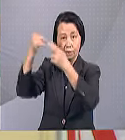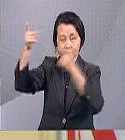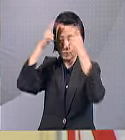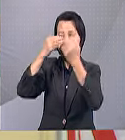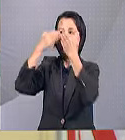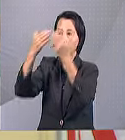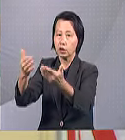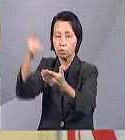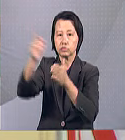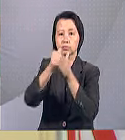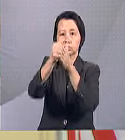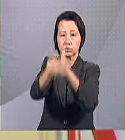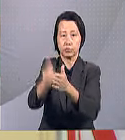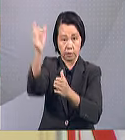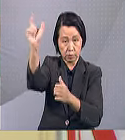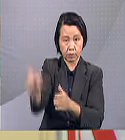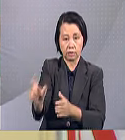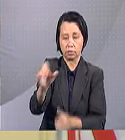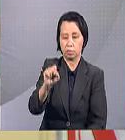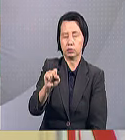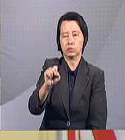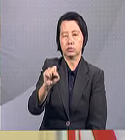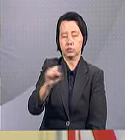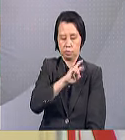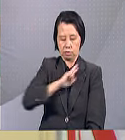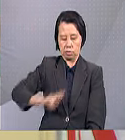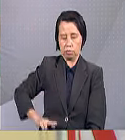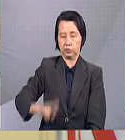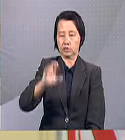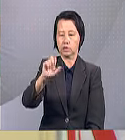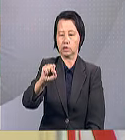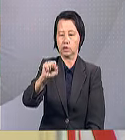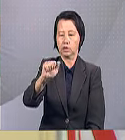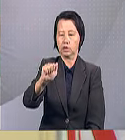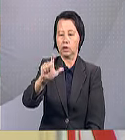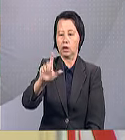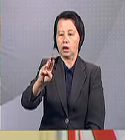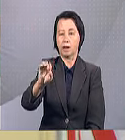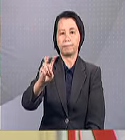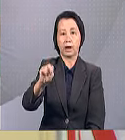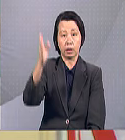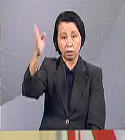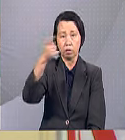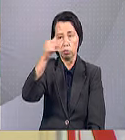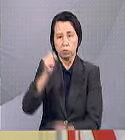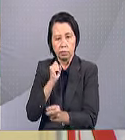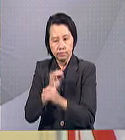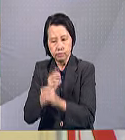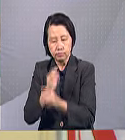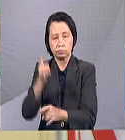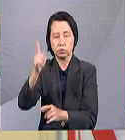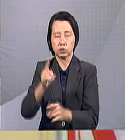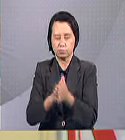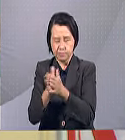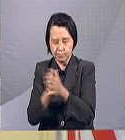kepimpinan Khadimul Haramain Asy-Syarifain Raja Salman Abdul Aziz atas usaha sungguh-sungguh dan